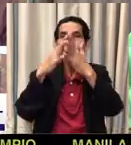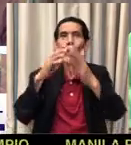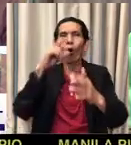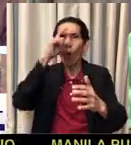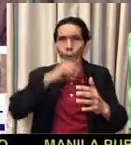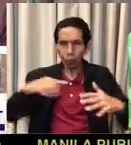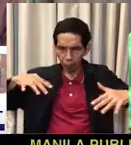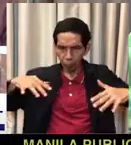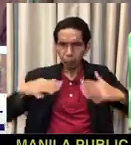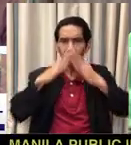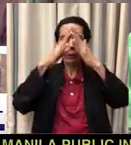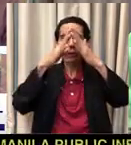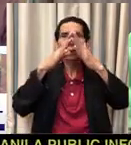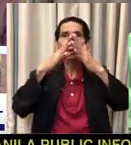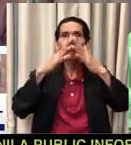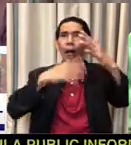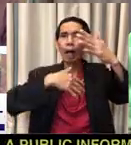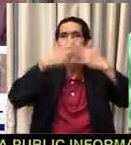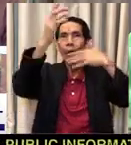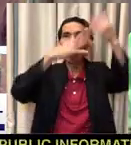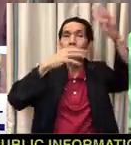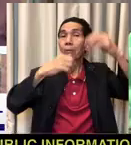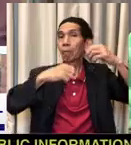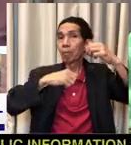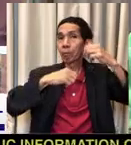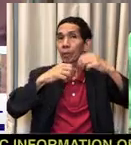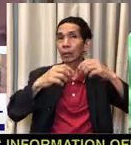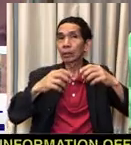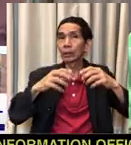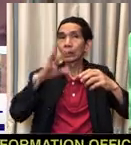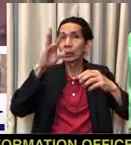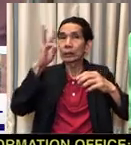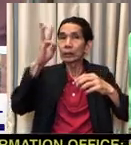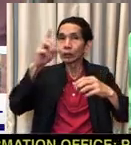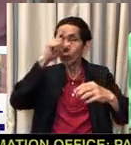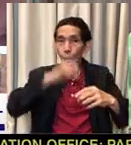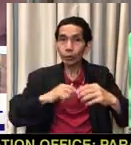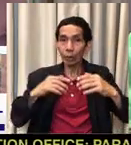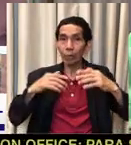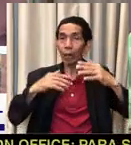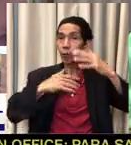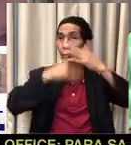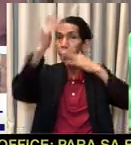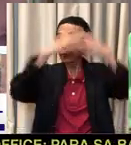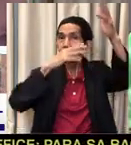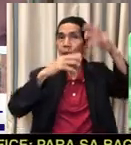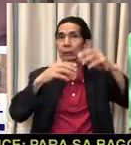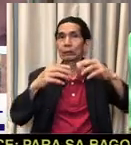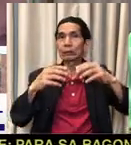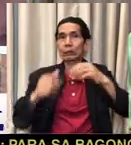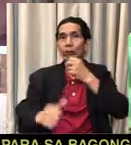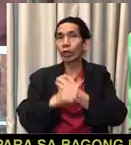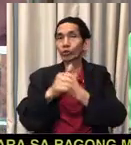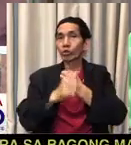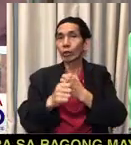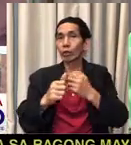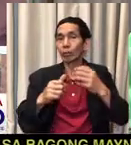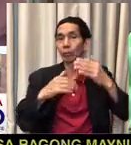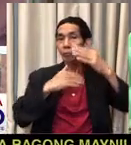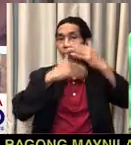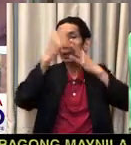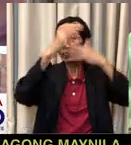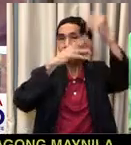na yung building. Kasi mas mahal siyang i-maintain dahil 60-year-old na yung building at delikado pa. Di